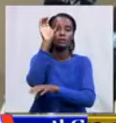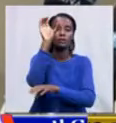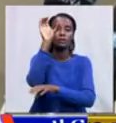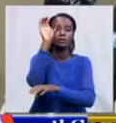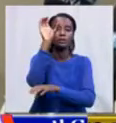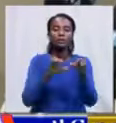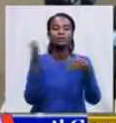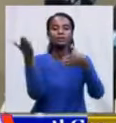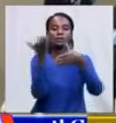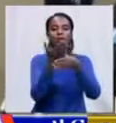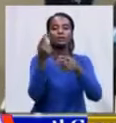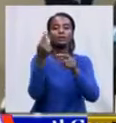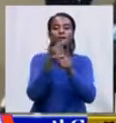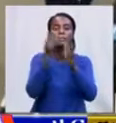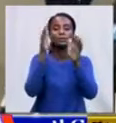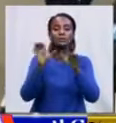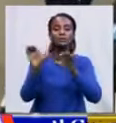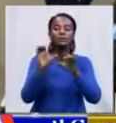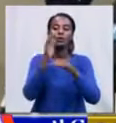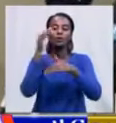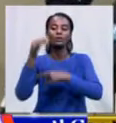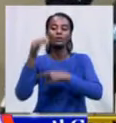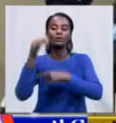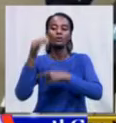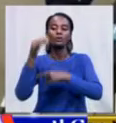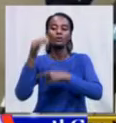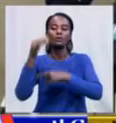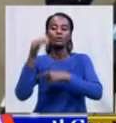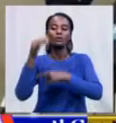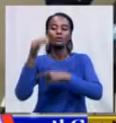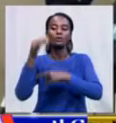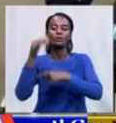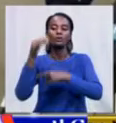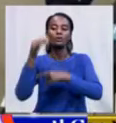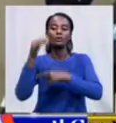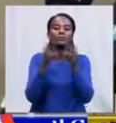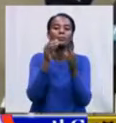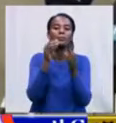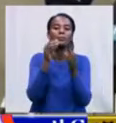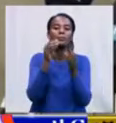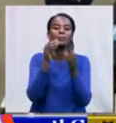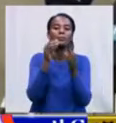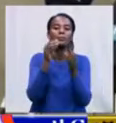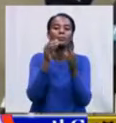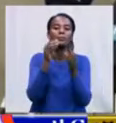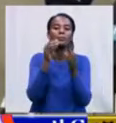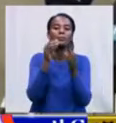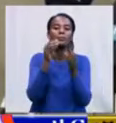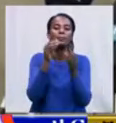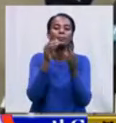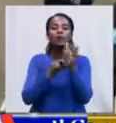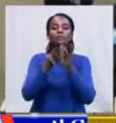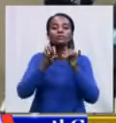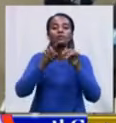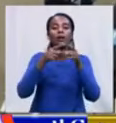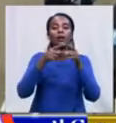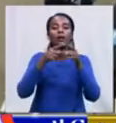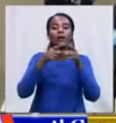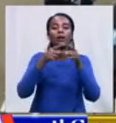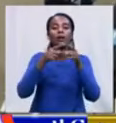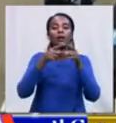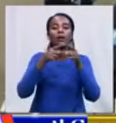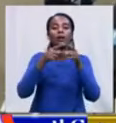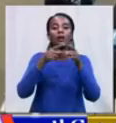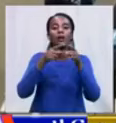የተደረገውን እገዳ ተግባራዊ ከማድረግ ጎን ለጎን የተለመደውን የዝነትና የመረዳዳት ተግባር ለቫይረሱ ተጋላጭ በማያደርግ ሁኔታ